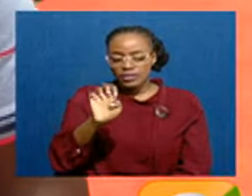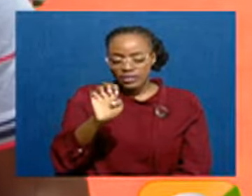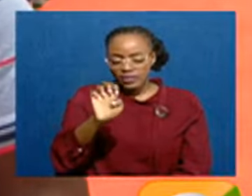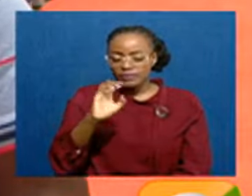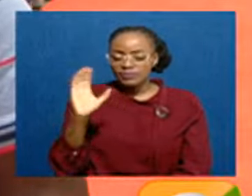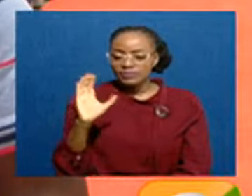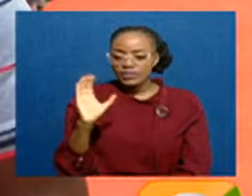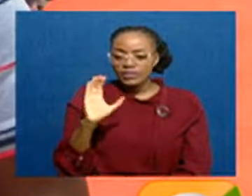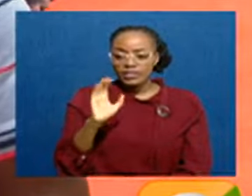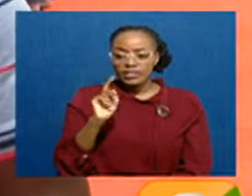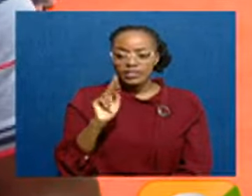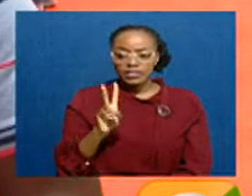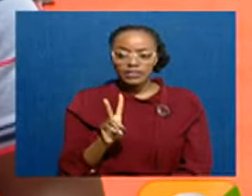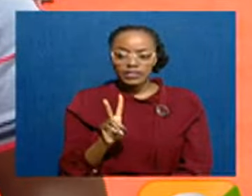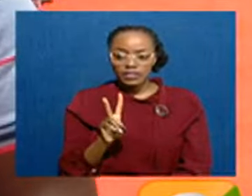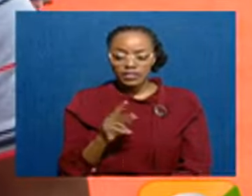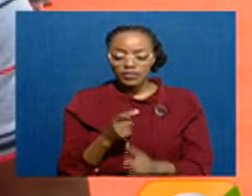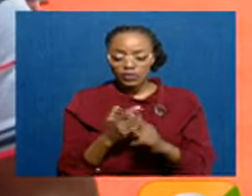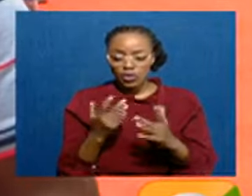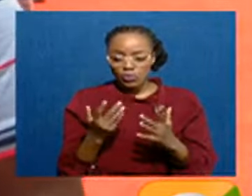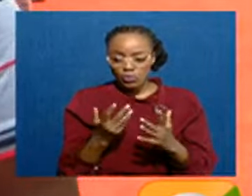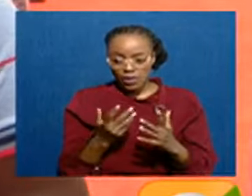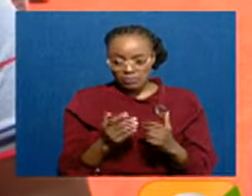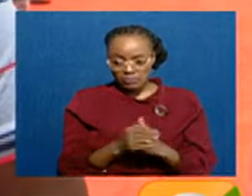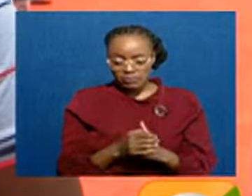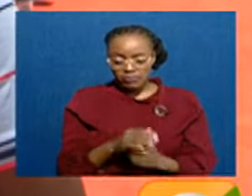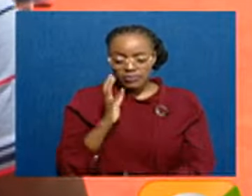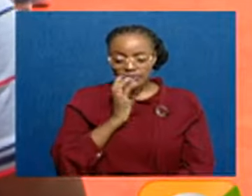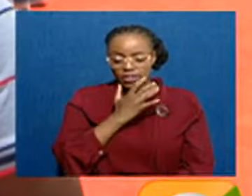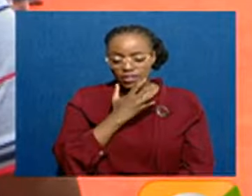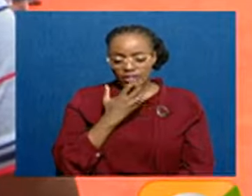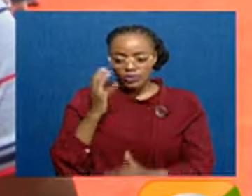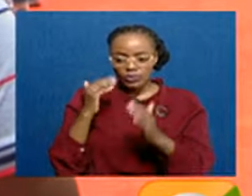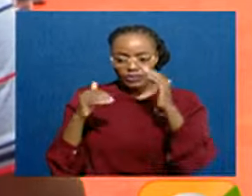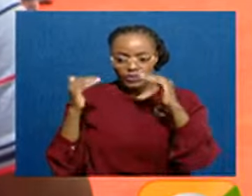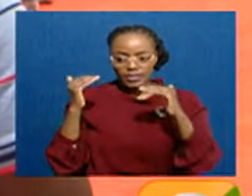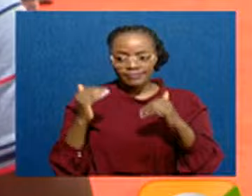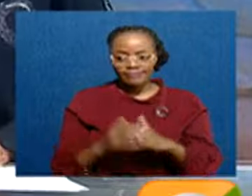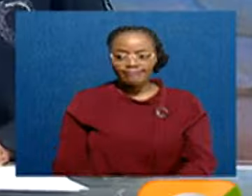Njoroge, runinga ya Citizen, katika Chuo Kikuu cha Kenyatta.